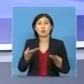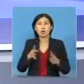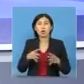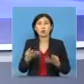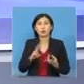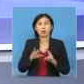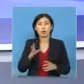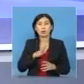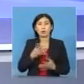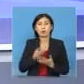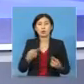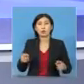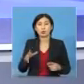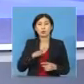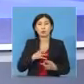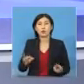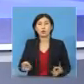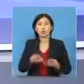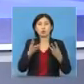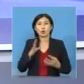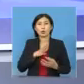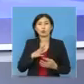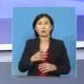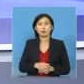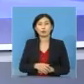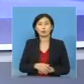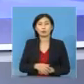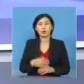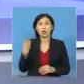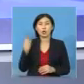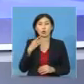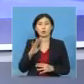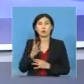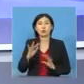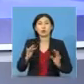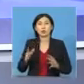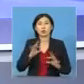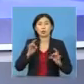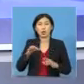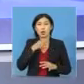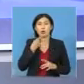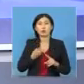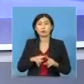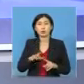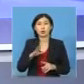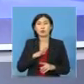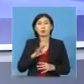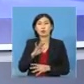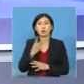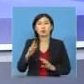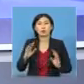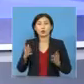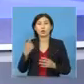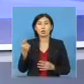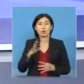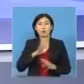и другой пищи на открытом огне, приводит к возникновению пожаров. Актюбинские лесничие бьют тревогу. Стихия губит лесное хозяйство.